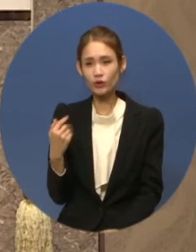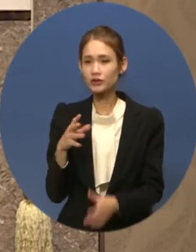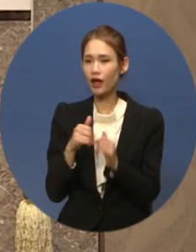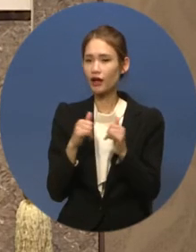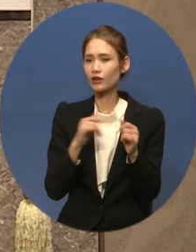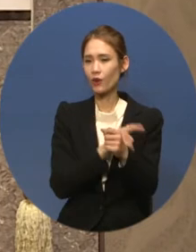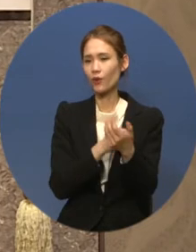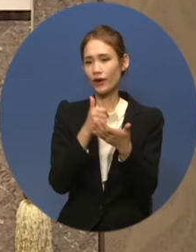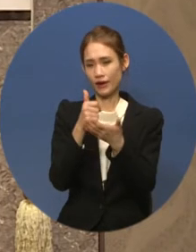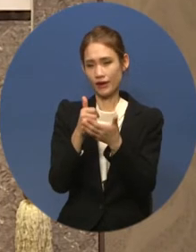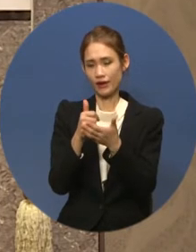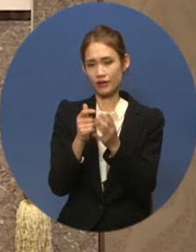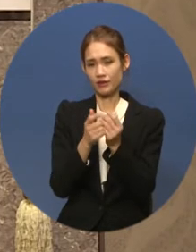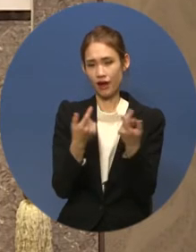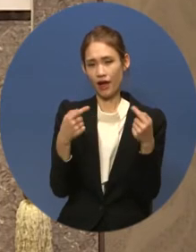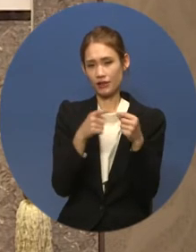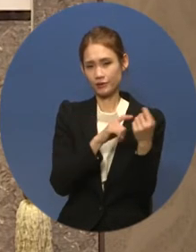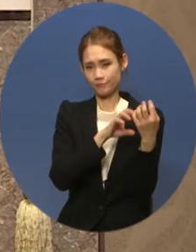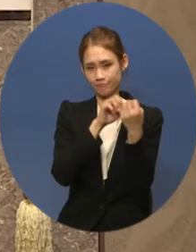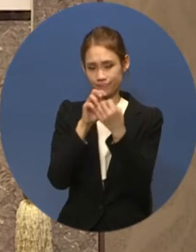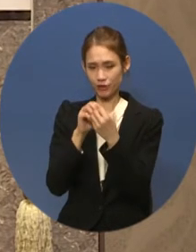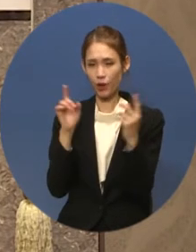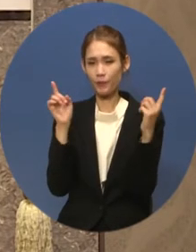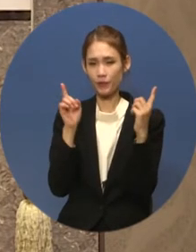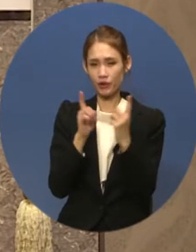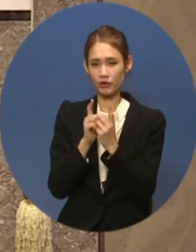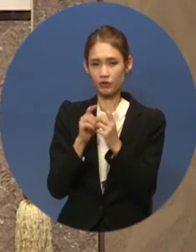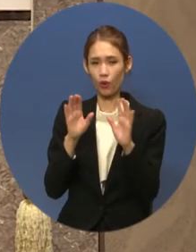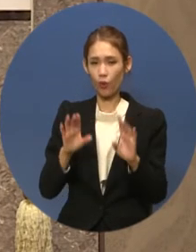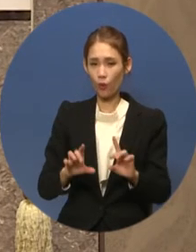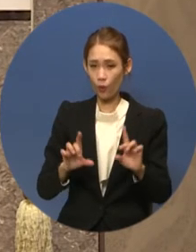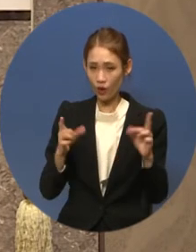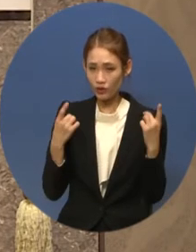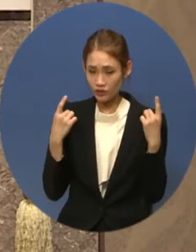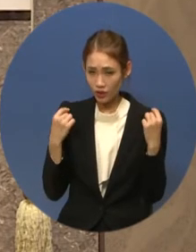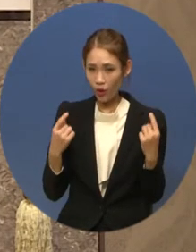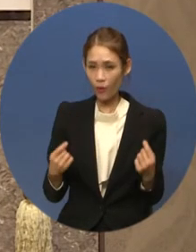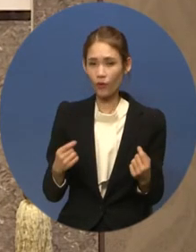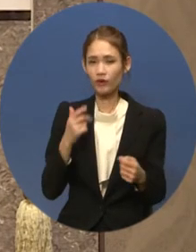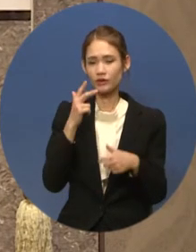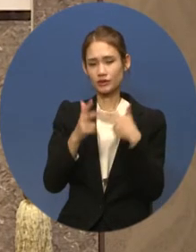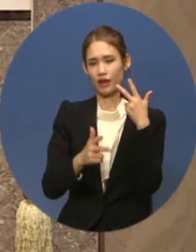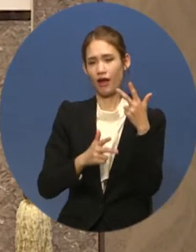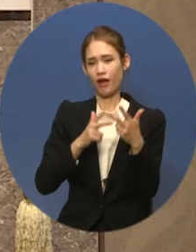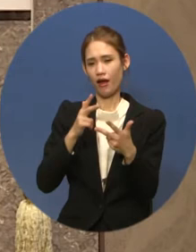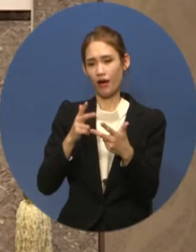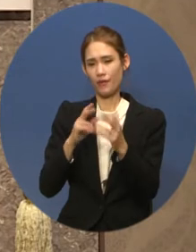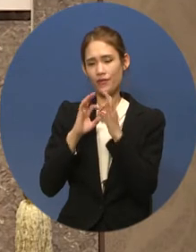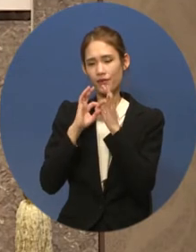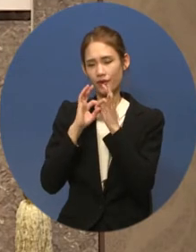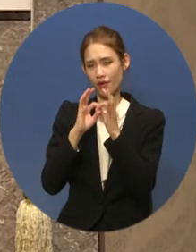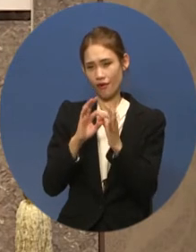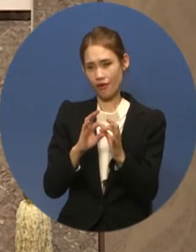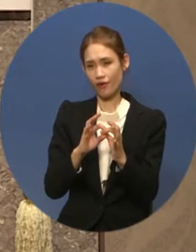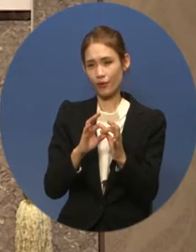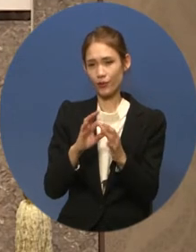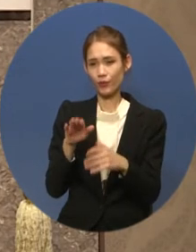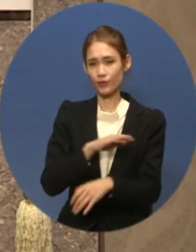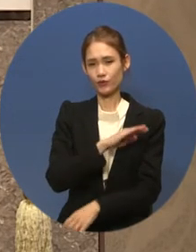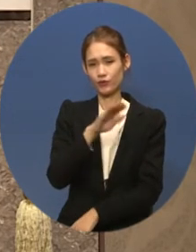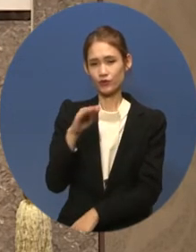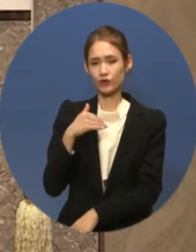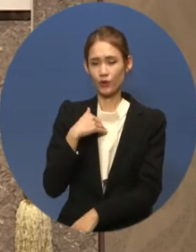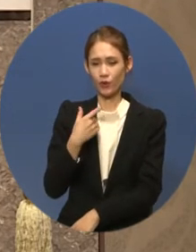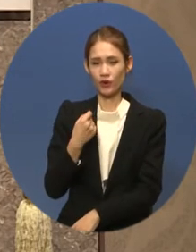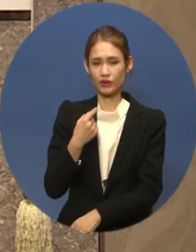회장님들 도 함께 만나서 올해도 저희가 그 사업을 변함없이 아 실천하겠습니다 저희 공단 도